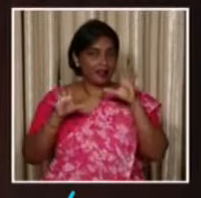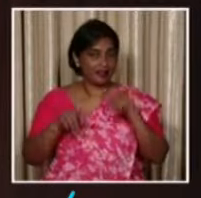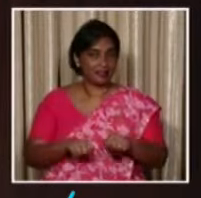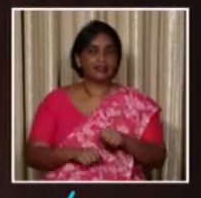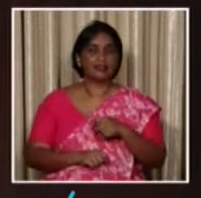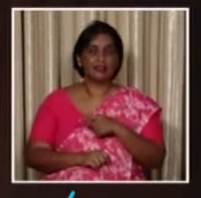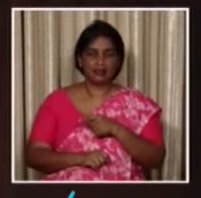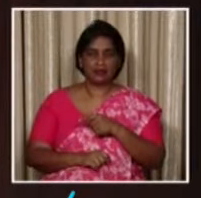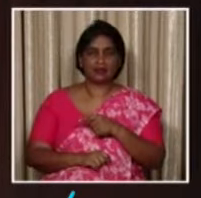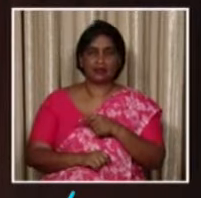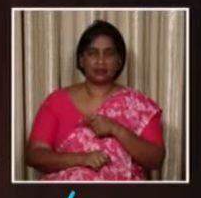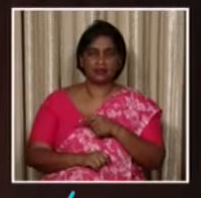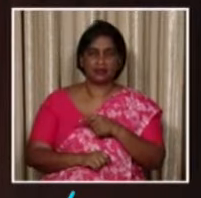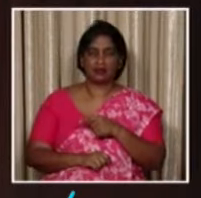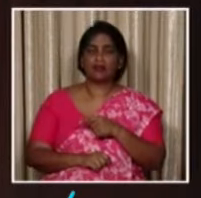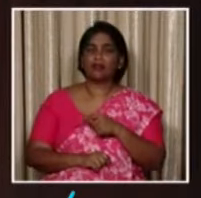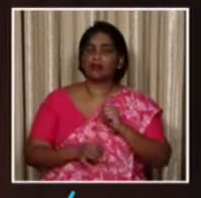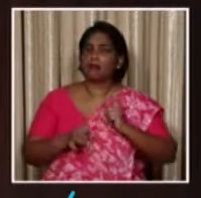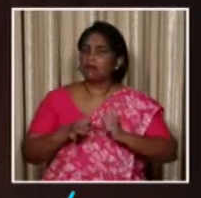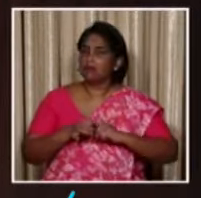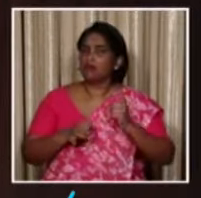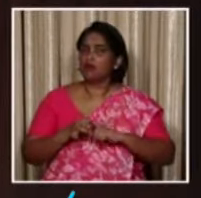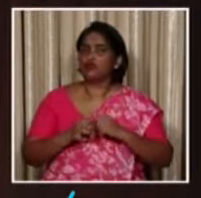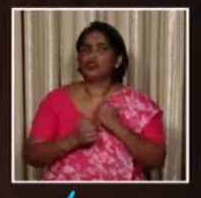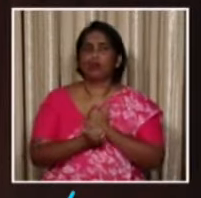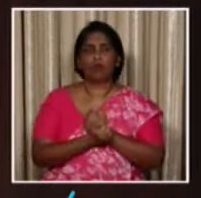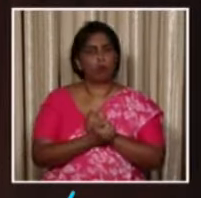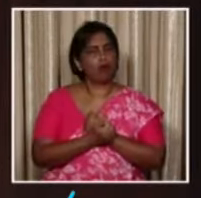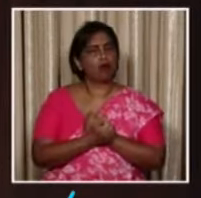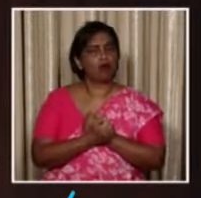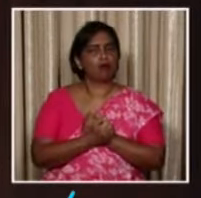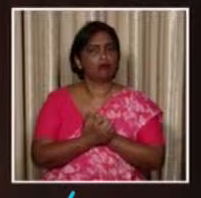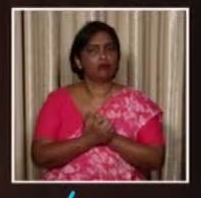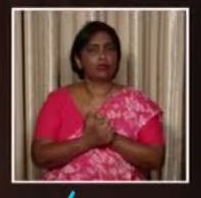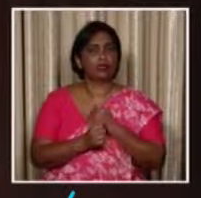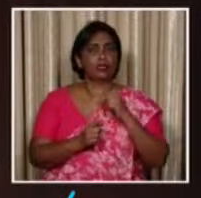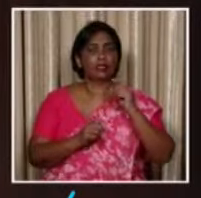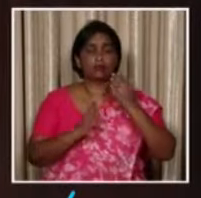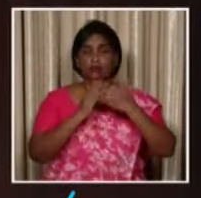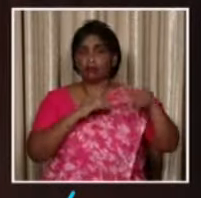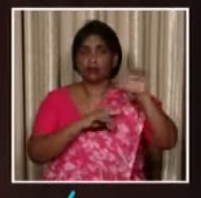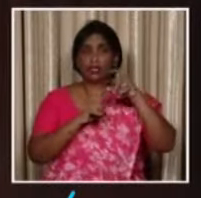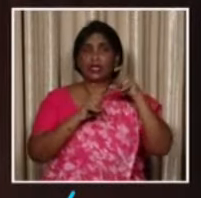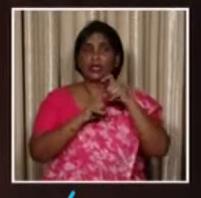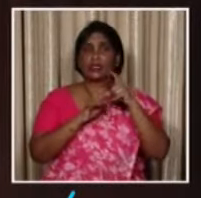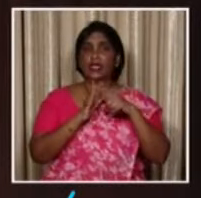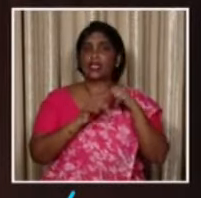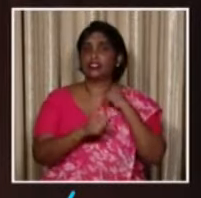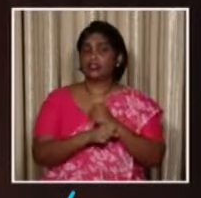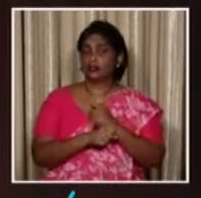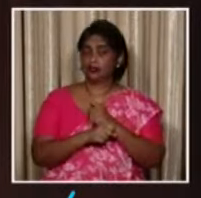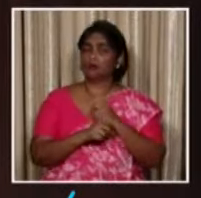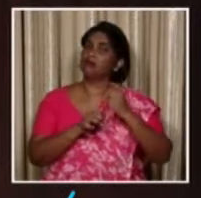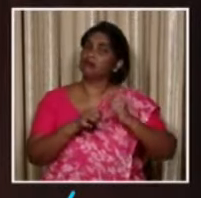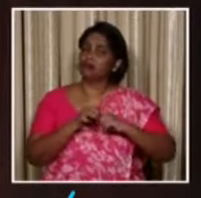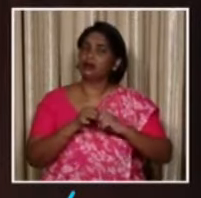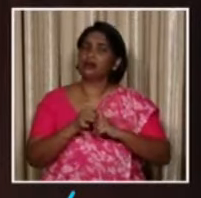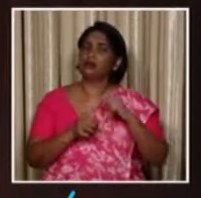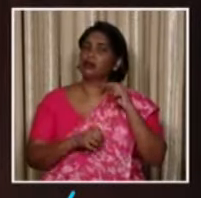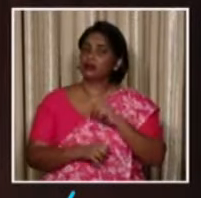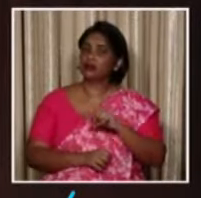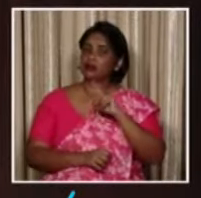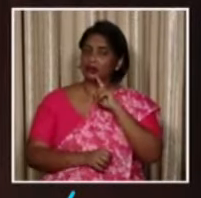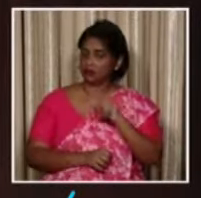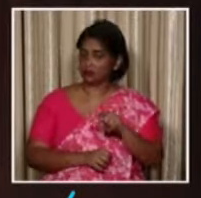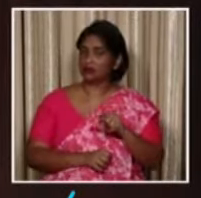टैटू माली गेंग प्रश्न आना पुलिसिया पुलिसिया सीनियर डी आई जी के निकले अरे इतकोटा मैं